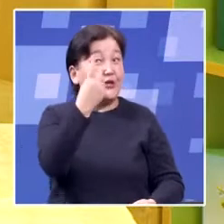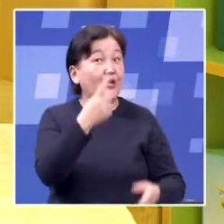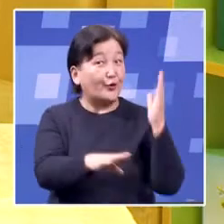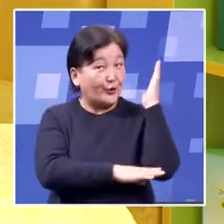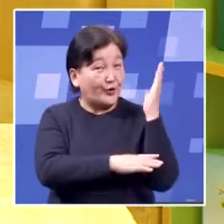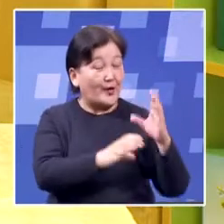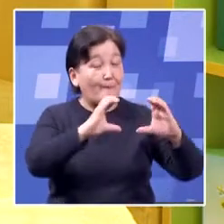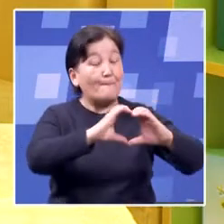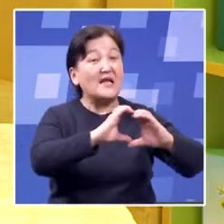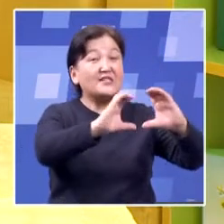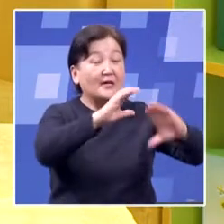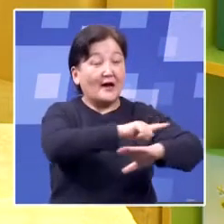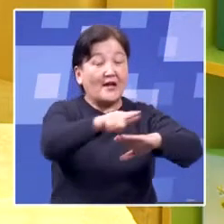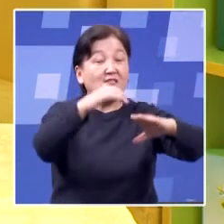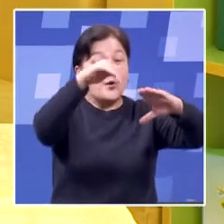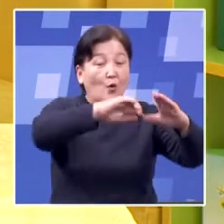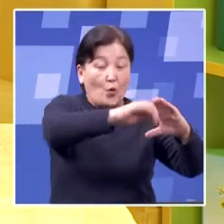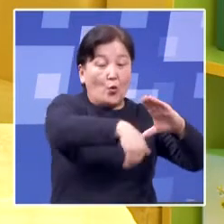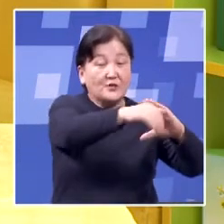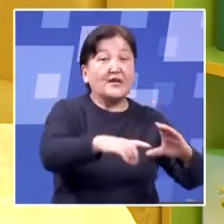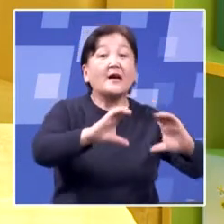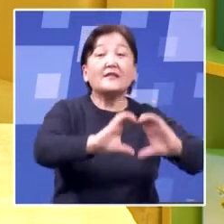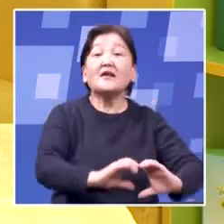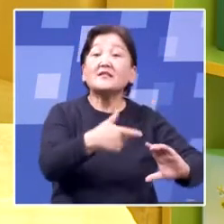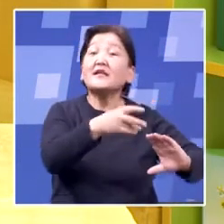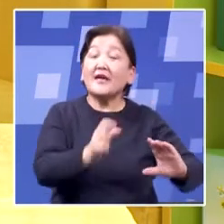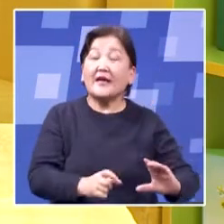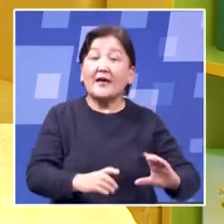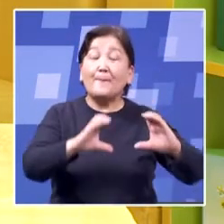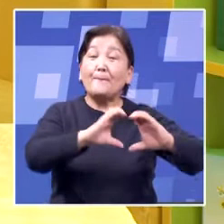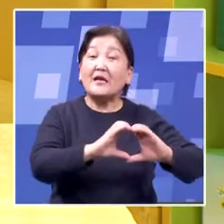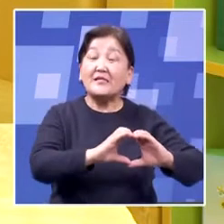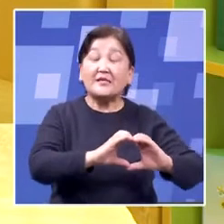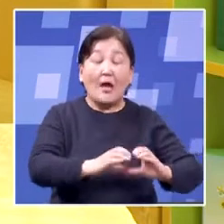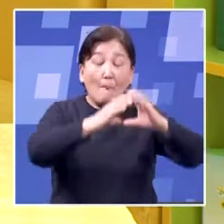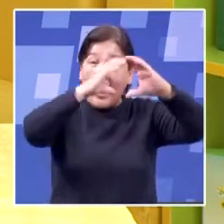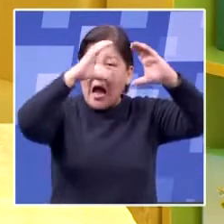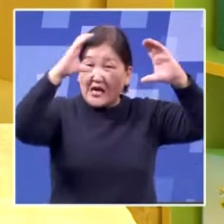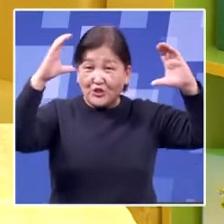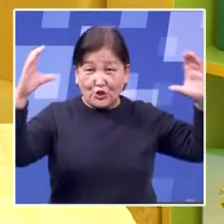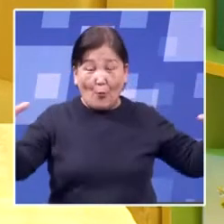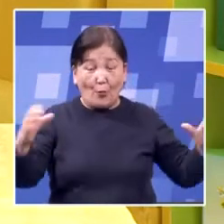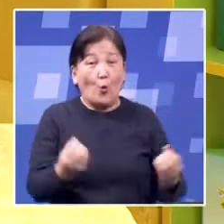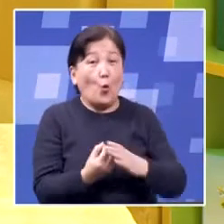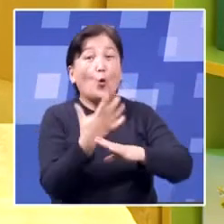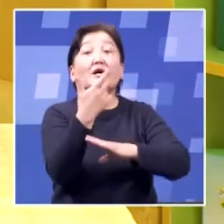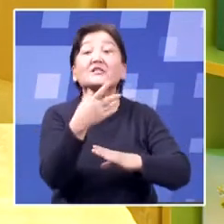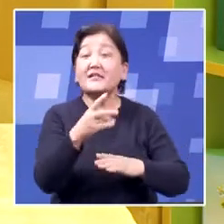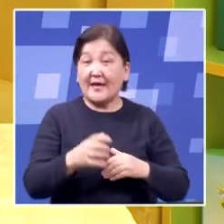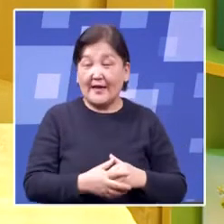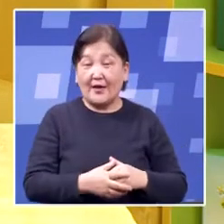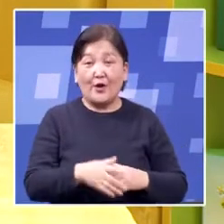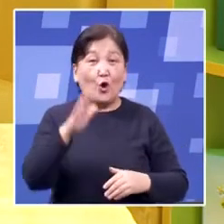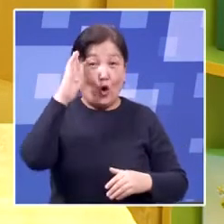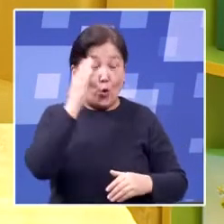нэгэн өдөр манжин тарьжээ. Өвгний тарьсан манжин маш том ураач